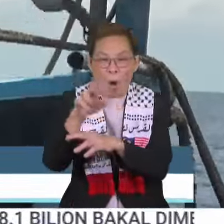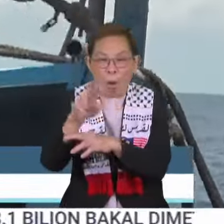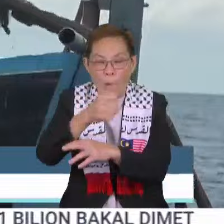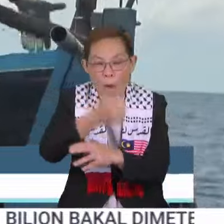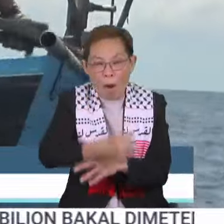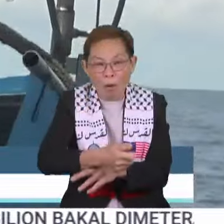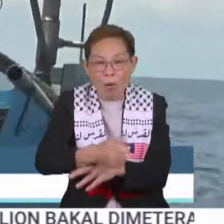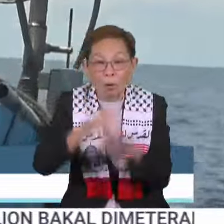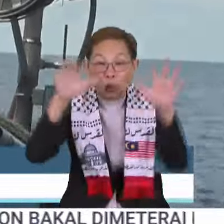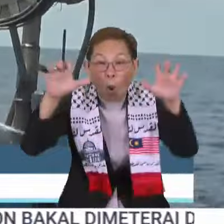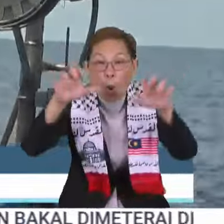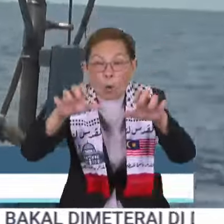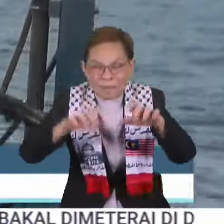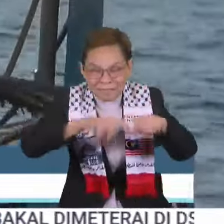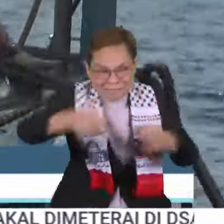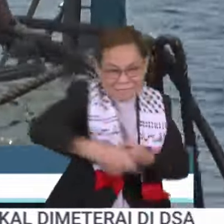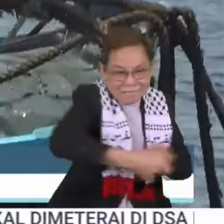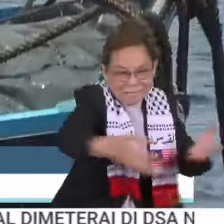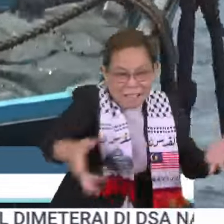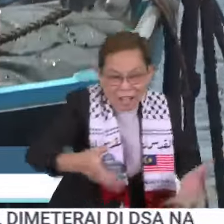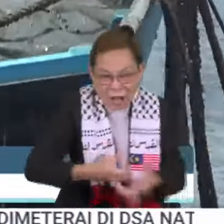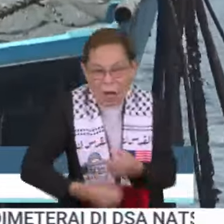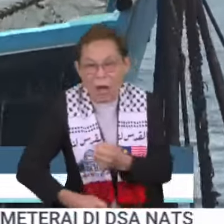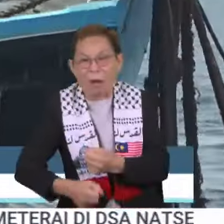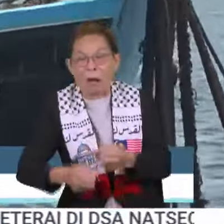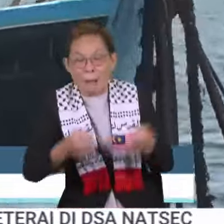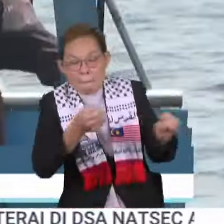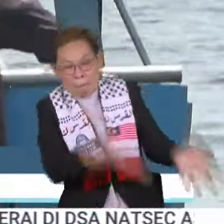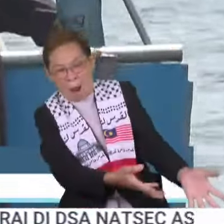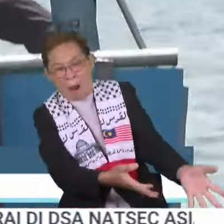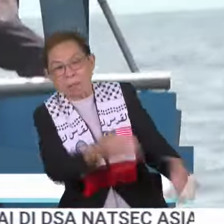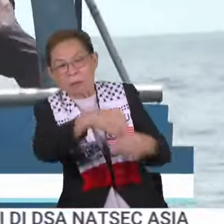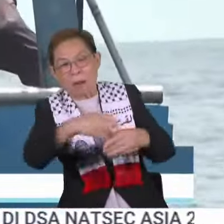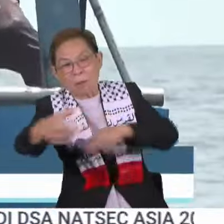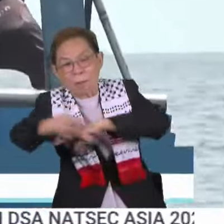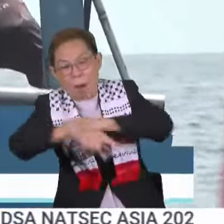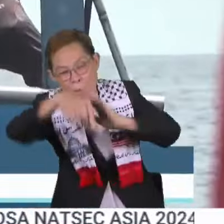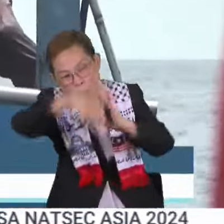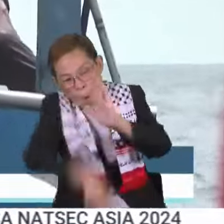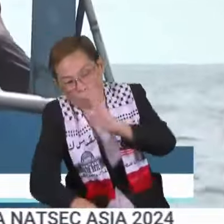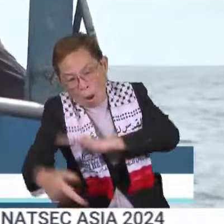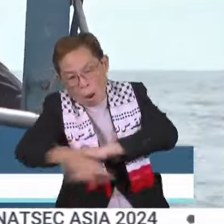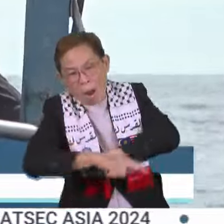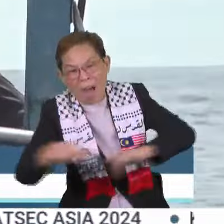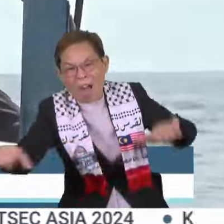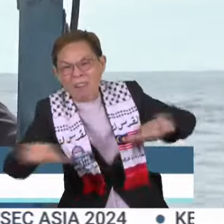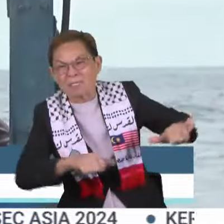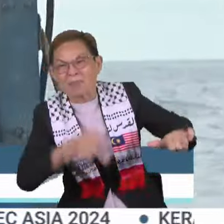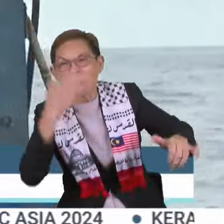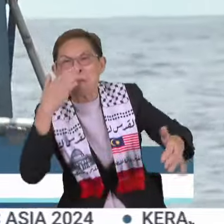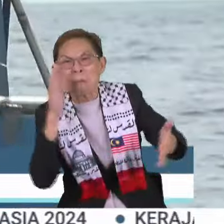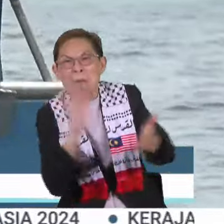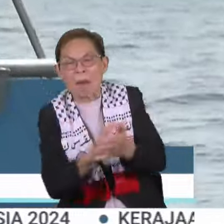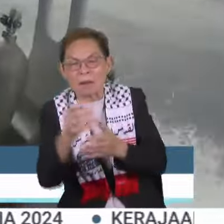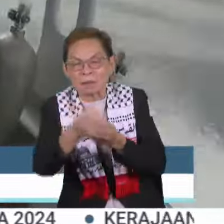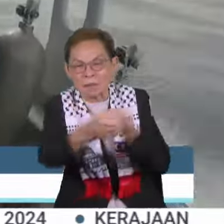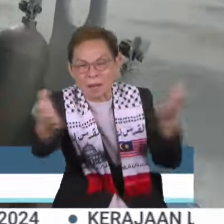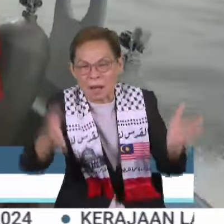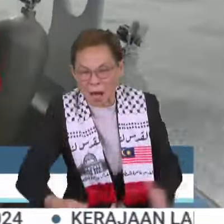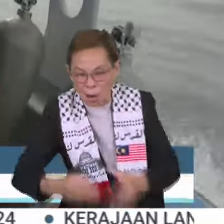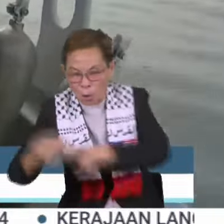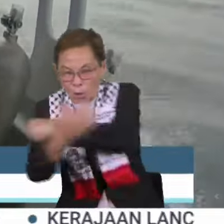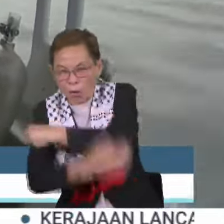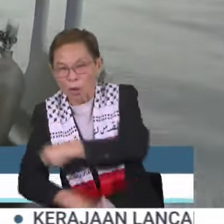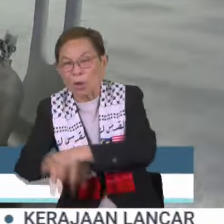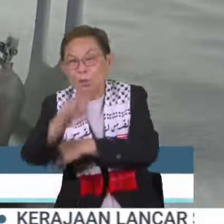peralatan menangkap ikan seperti pukat atau jala yang terbiar di dasar laut akibat aktiviti tidak bermuara nelayan asing. Lebih